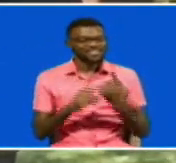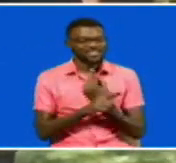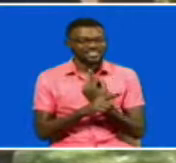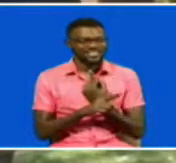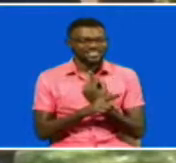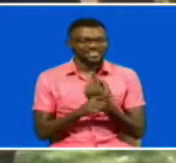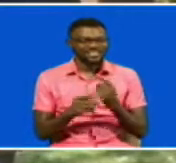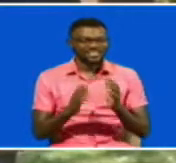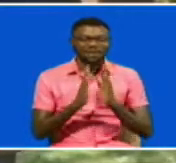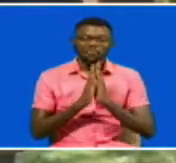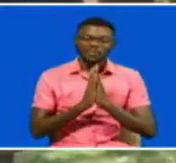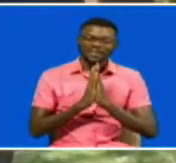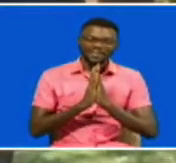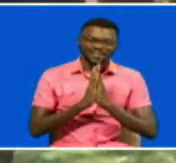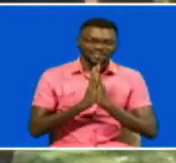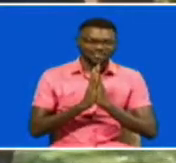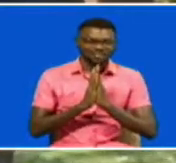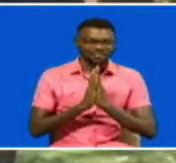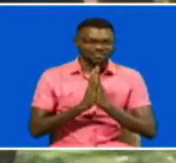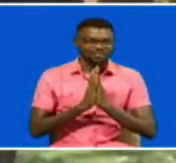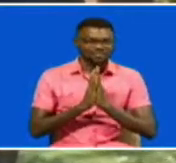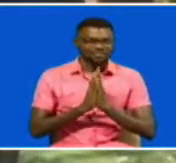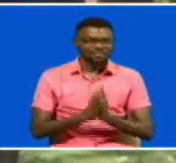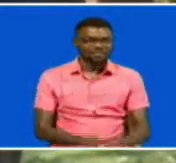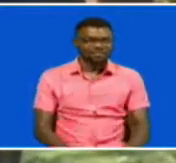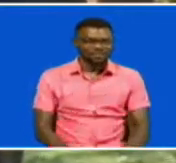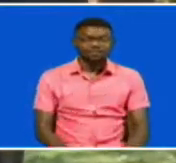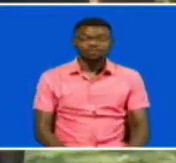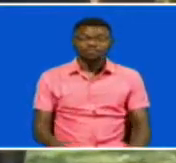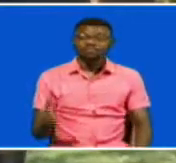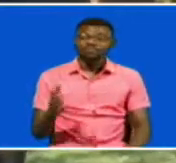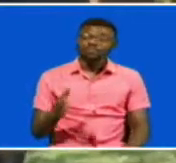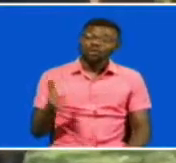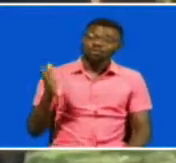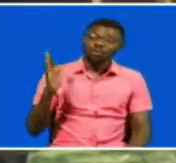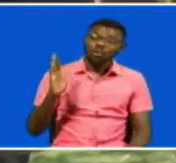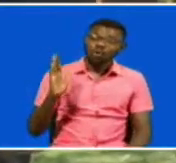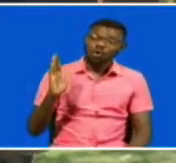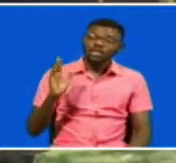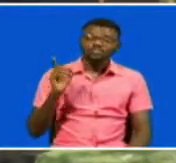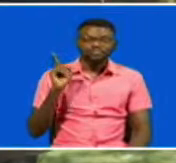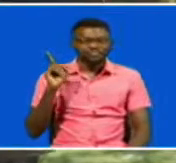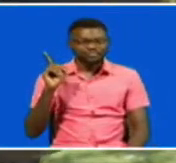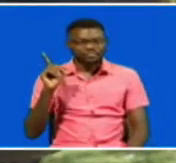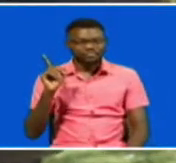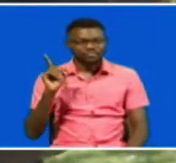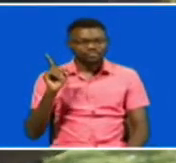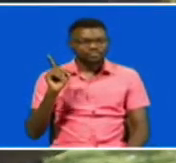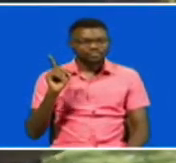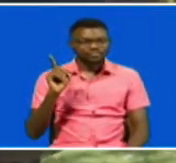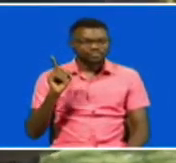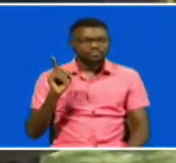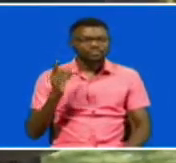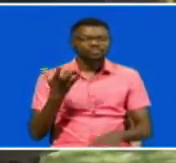kwa maombi ya Mirindimo. Bwana ni ng'ombe ya usima